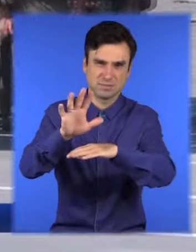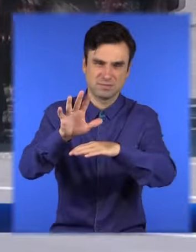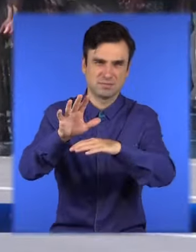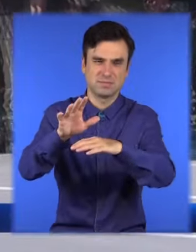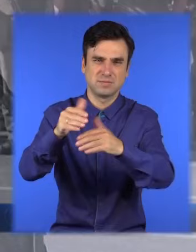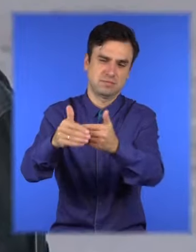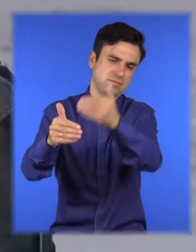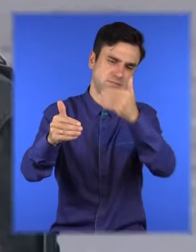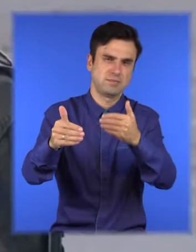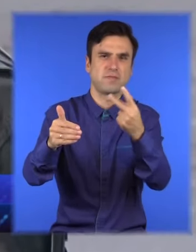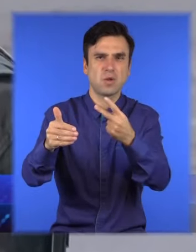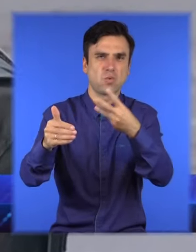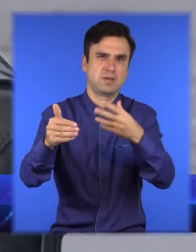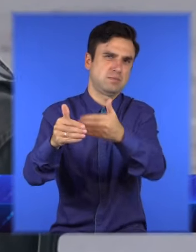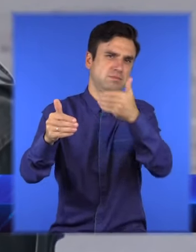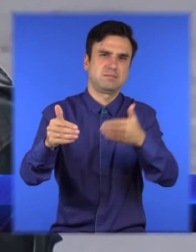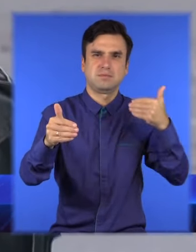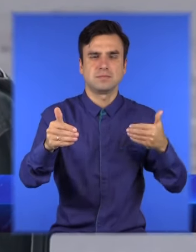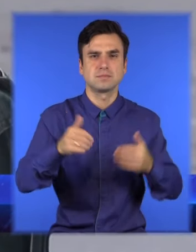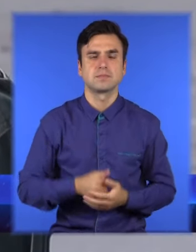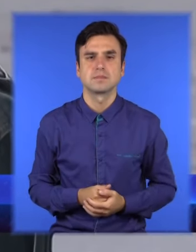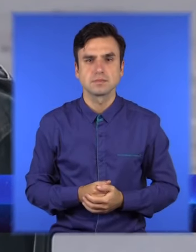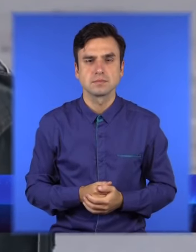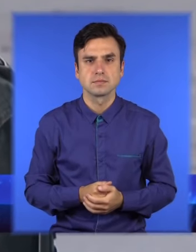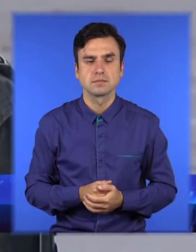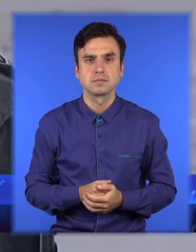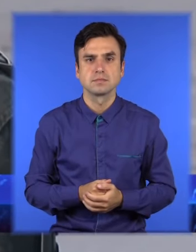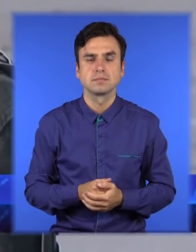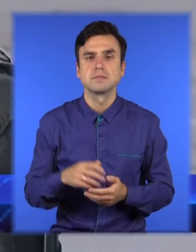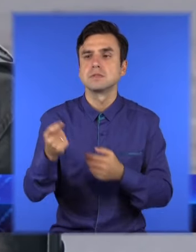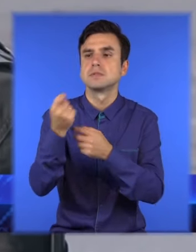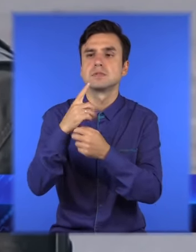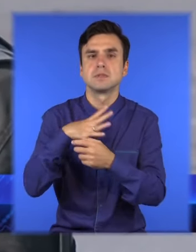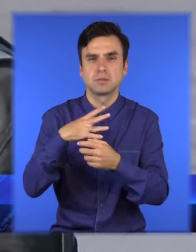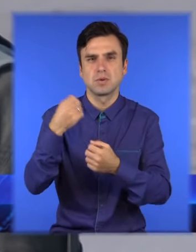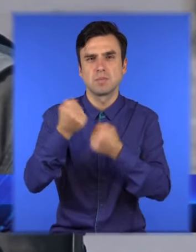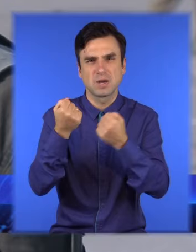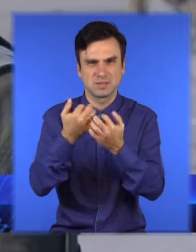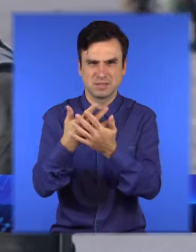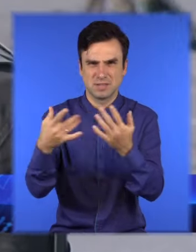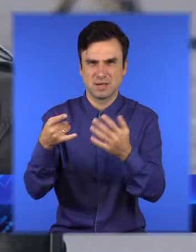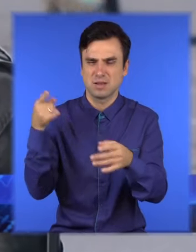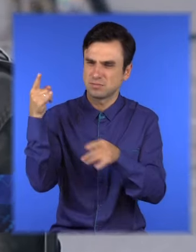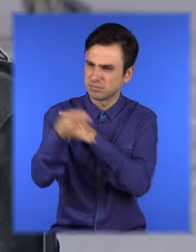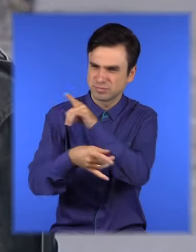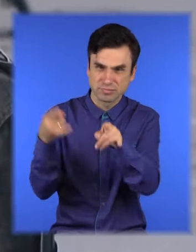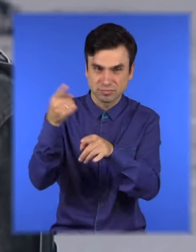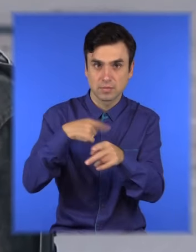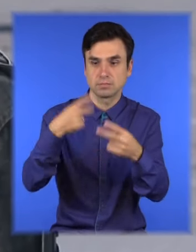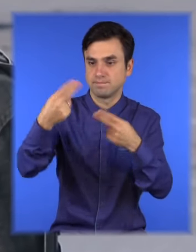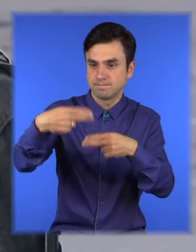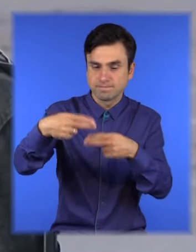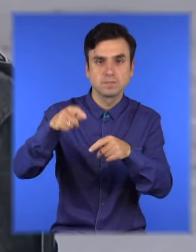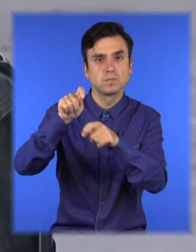сил. Ми виконували охорону, перевірку транспорту, який проїжджав через нас